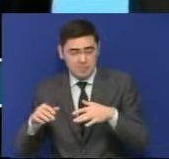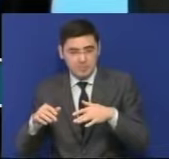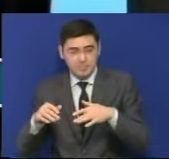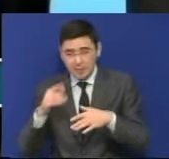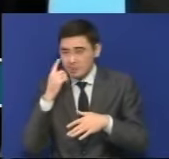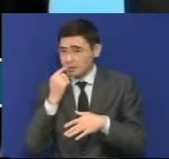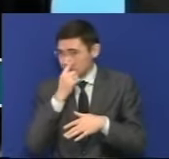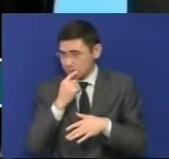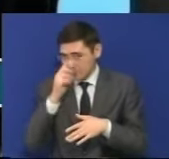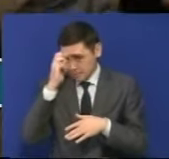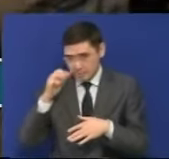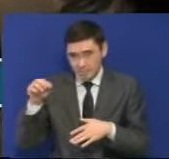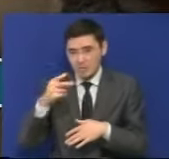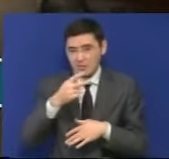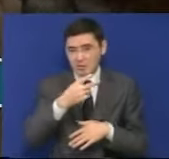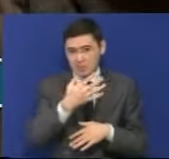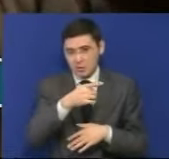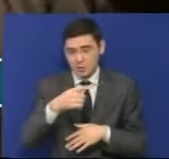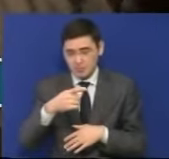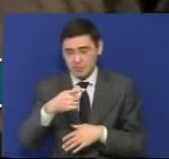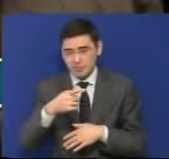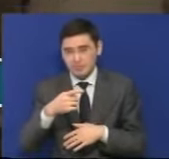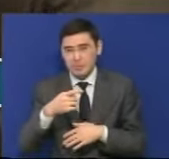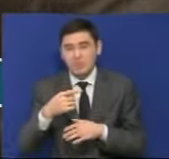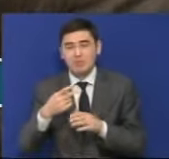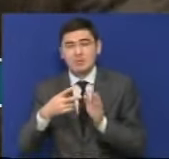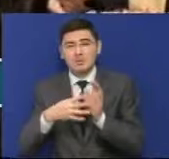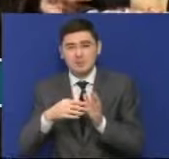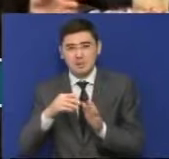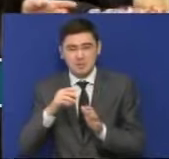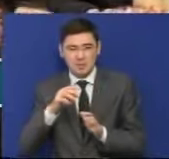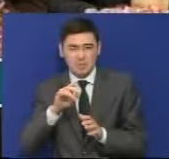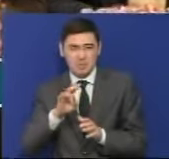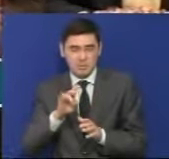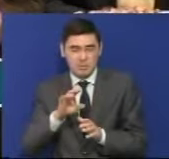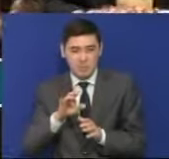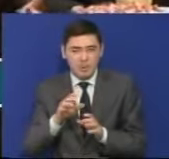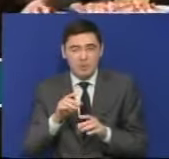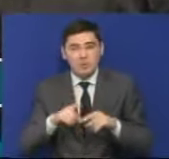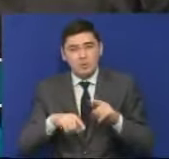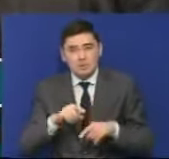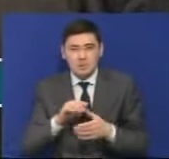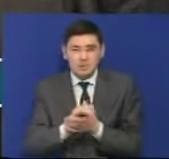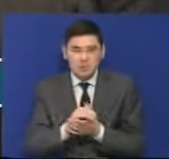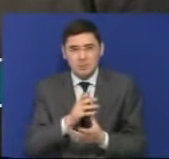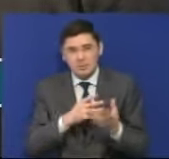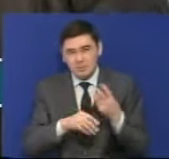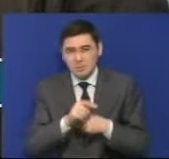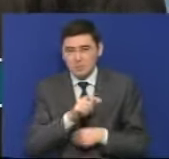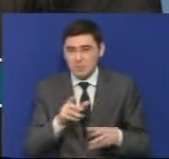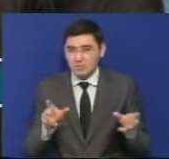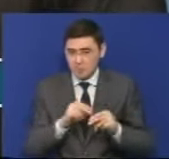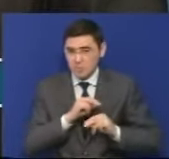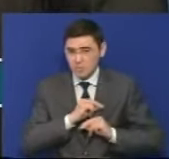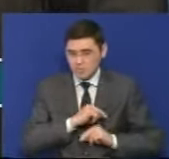Торревьеха с 21 по 25 ноября. Сегодня шахматист вернулся домой. В аэропорту его встретили родственники, друзья, коллеги, представители